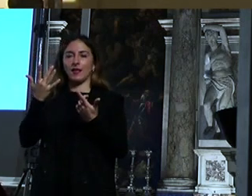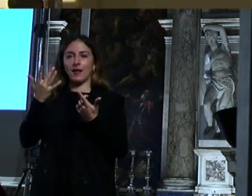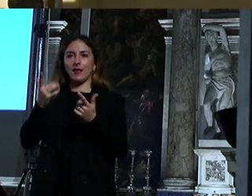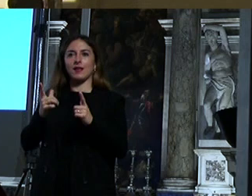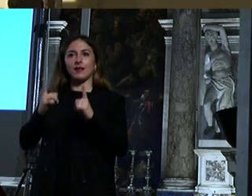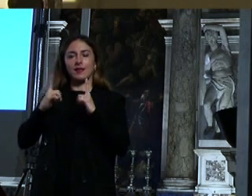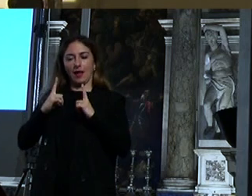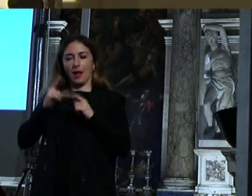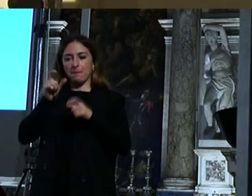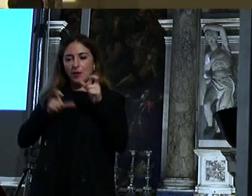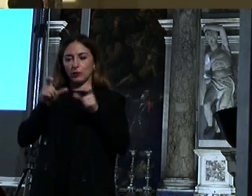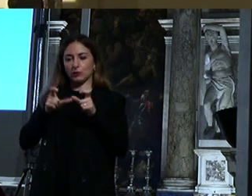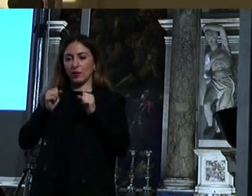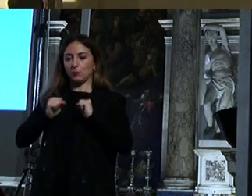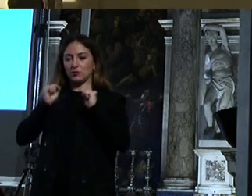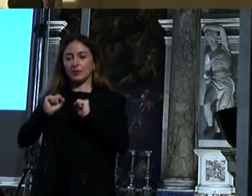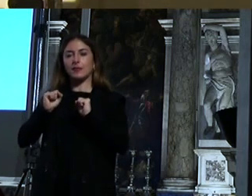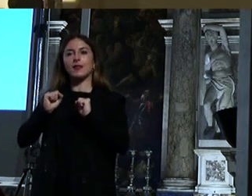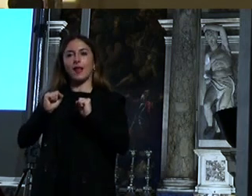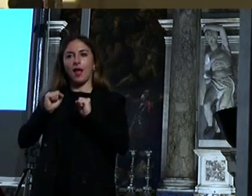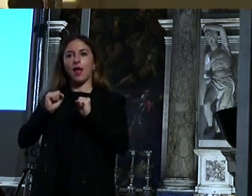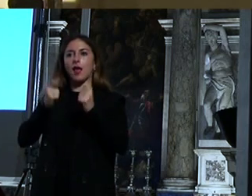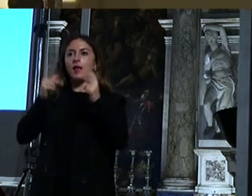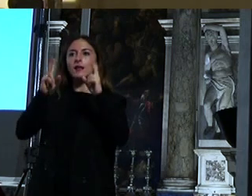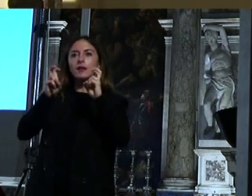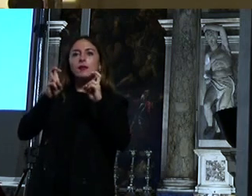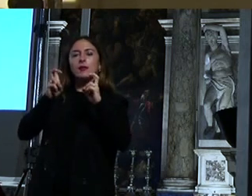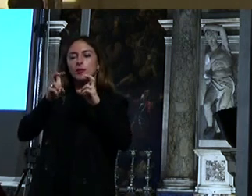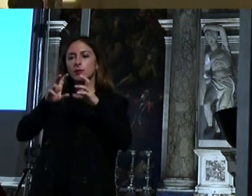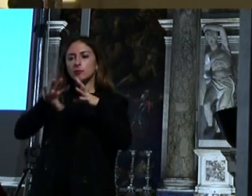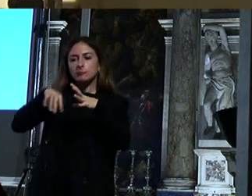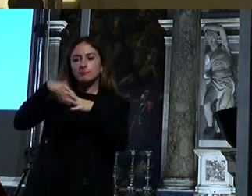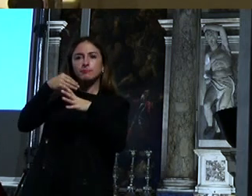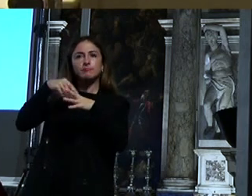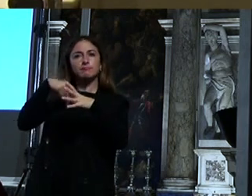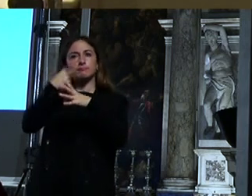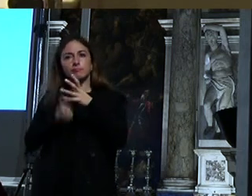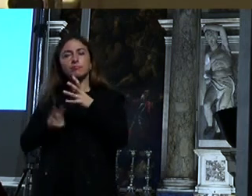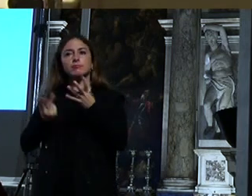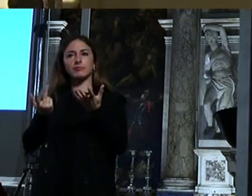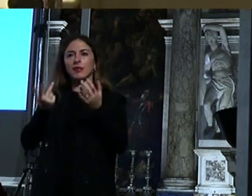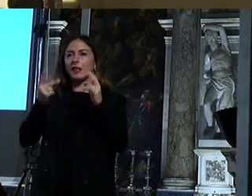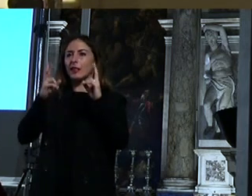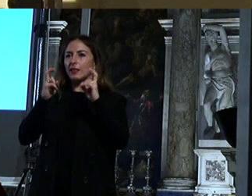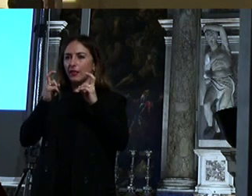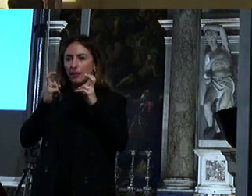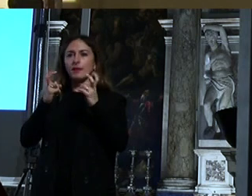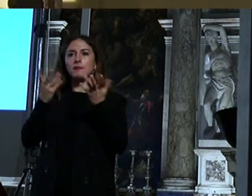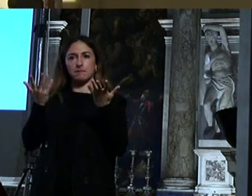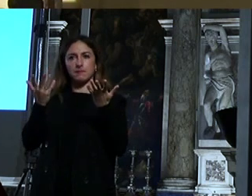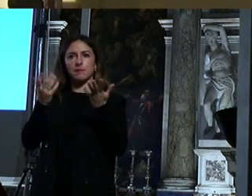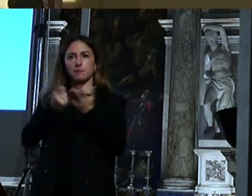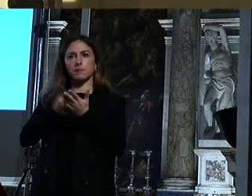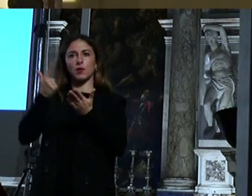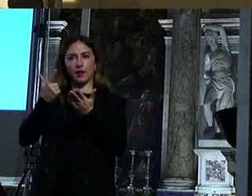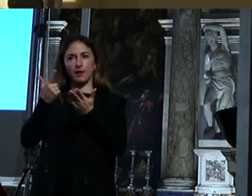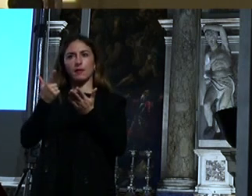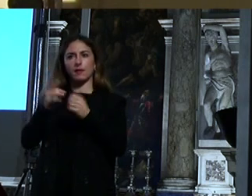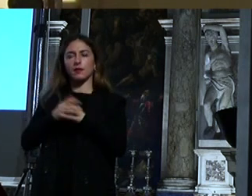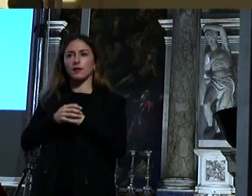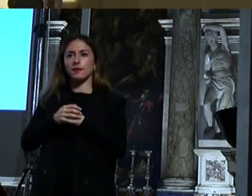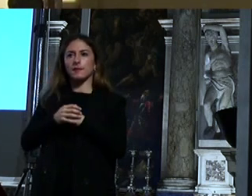anche emotivamente le persone ai temi che meritano maggiore attenzione. Cioè, sono i giorni di COP26, sono i